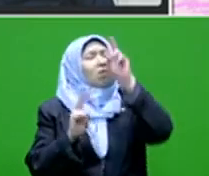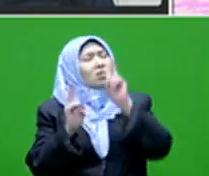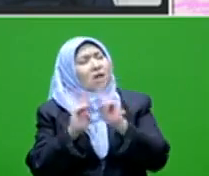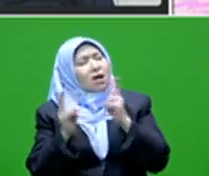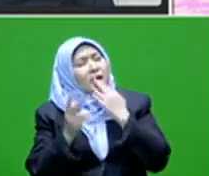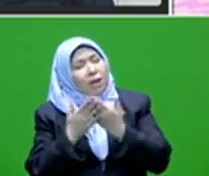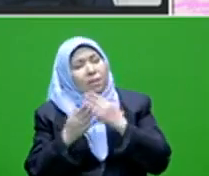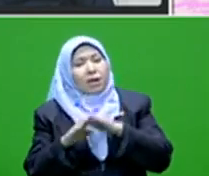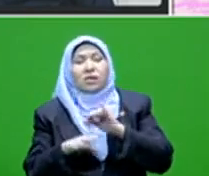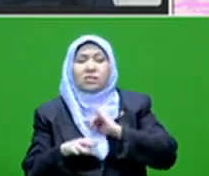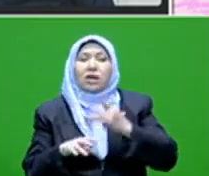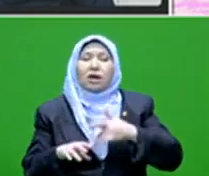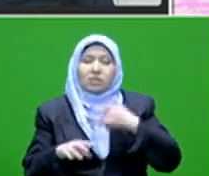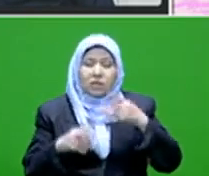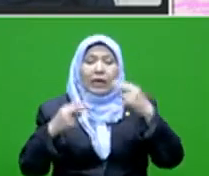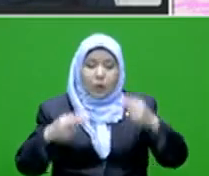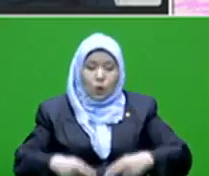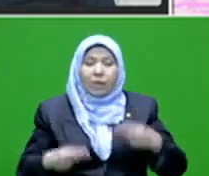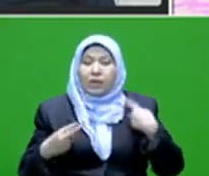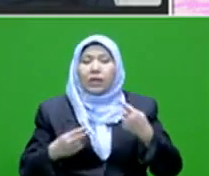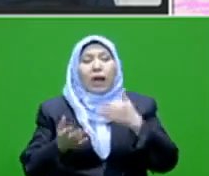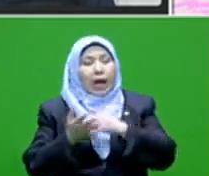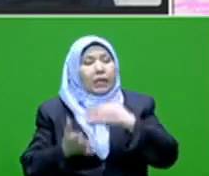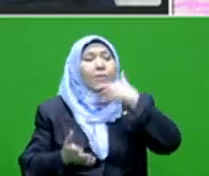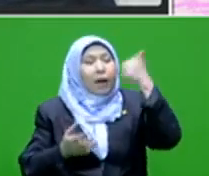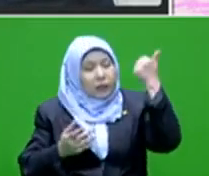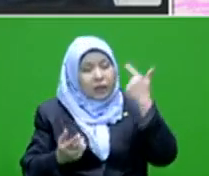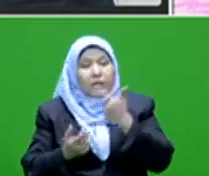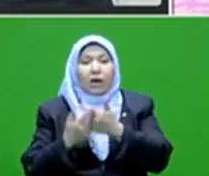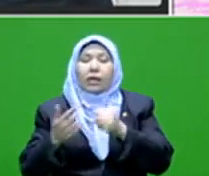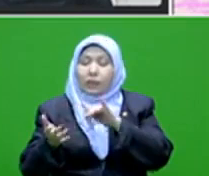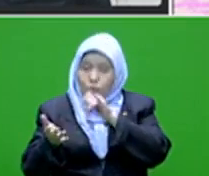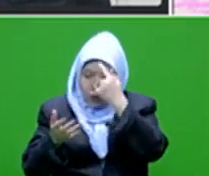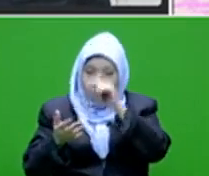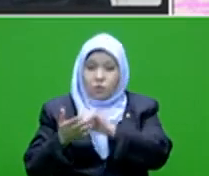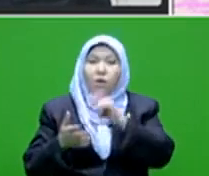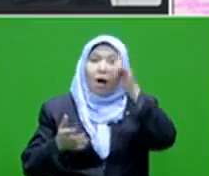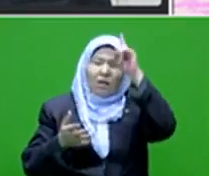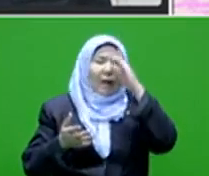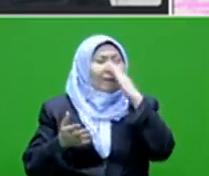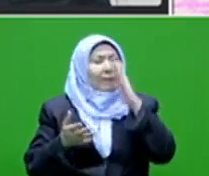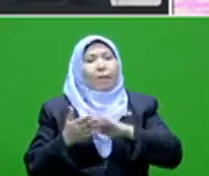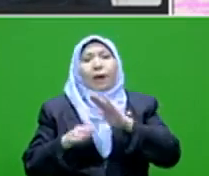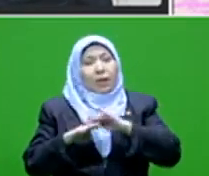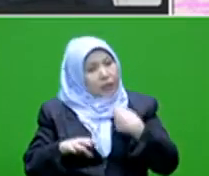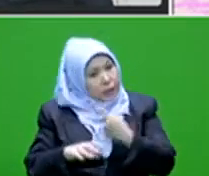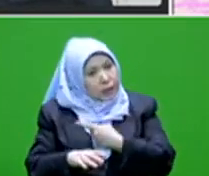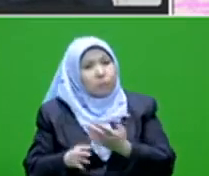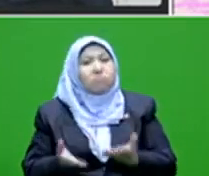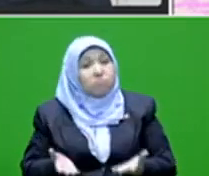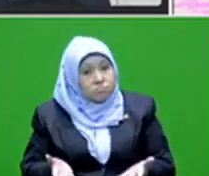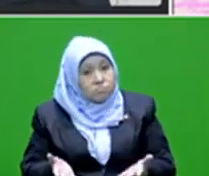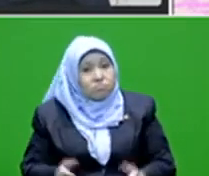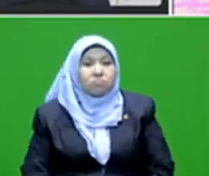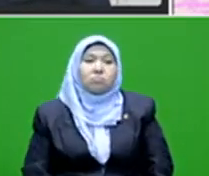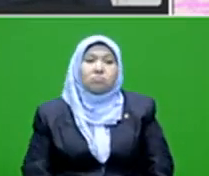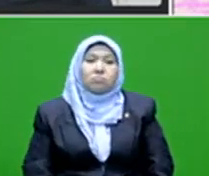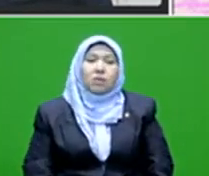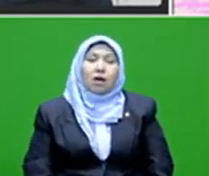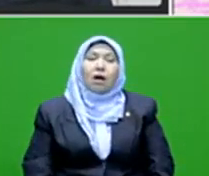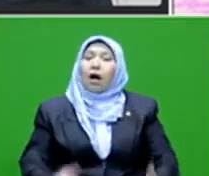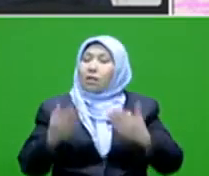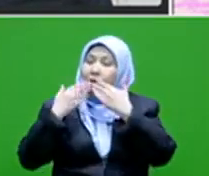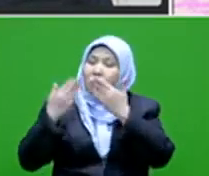dia, saya rasa kehidupan kita jauh lebih baik daripada itu untuk kita kata Allah buat teruk pada kita. Masya-Allah. Terima